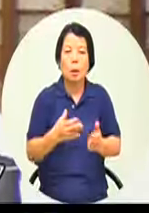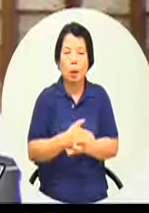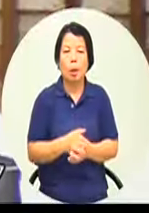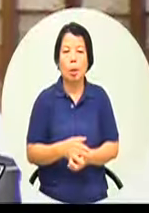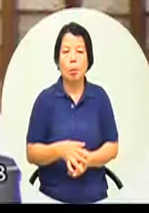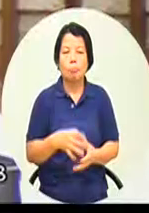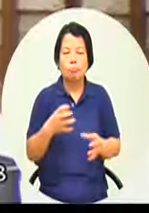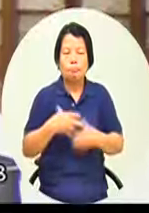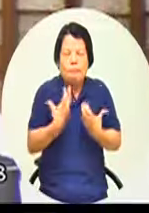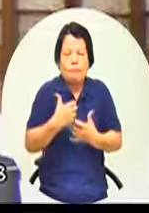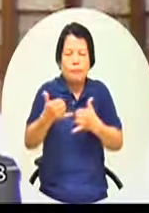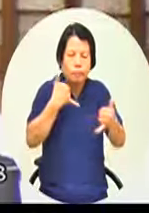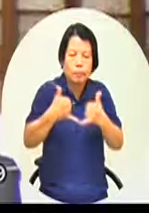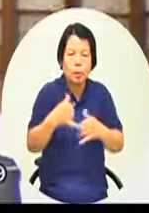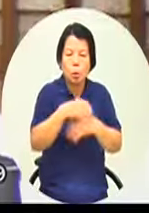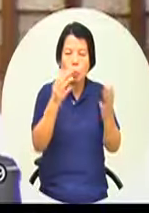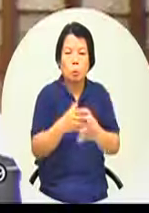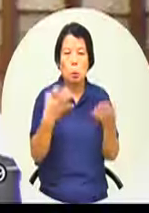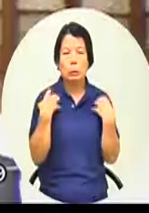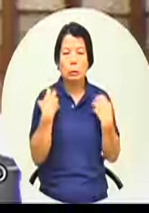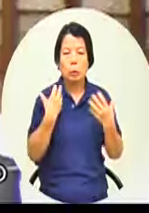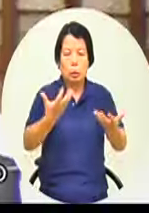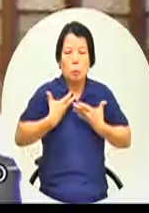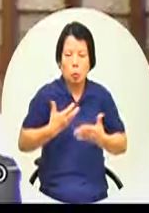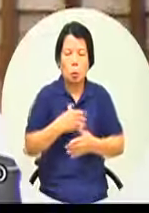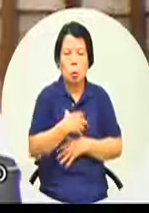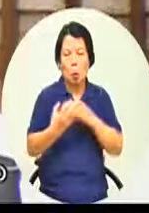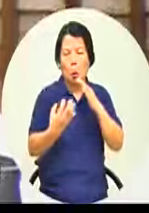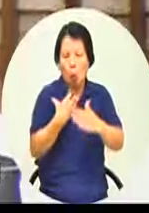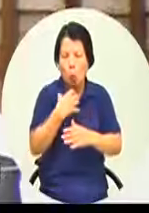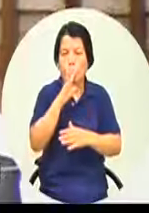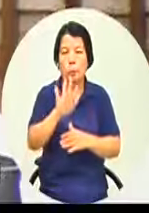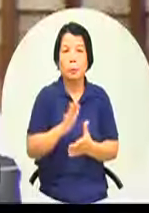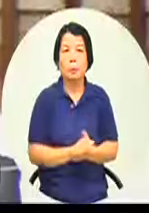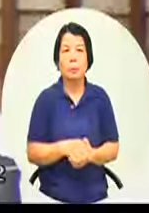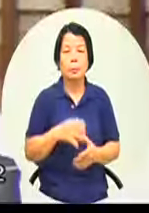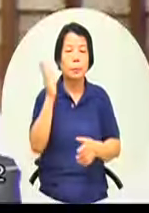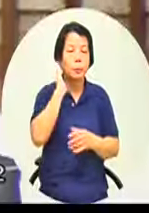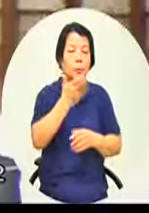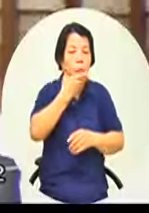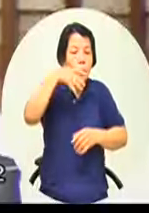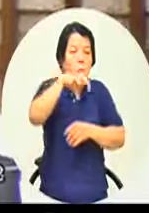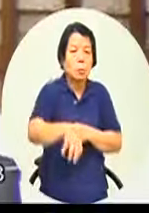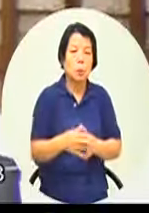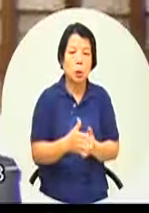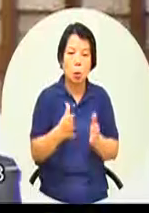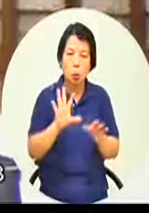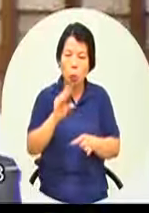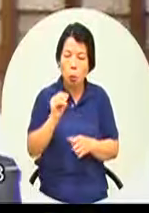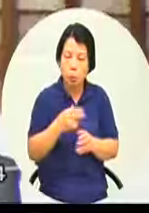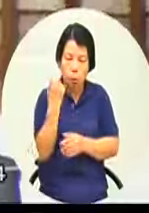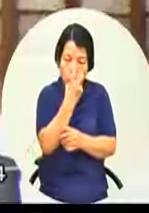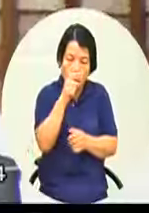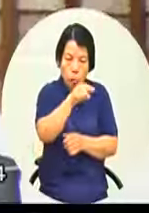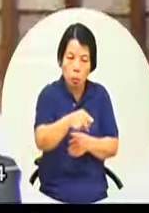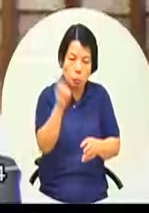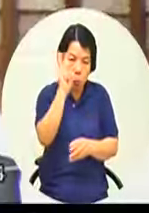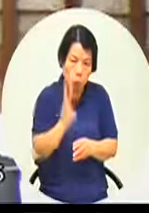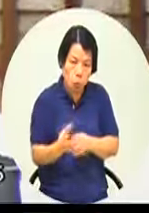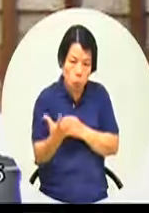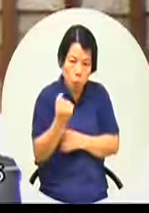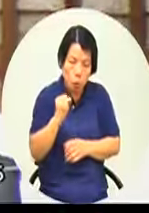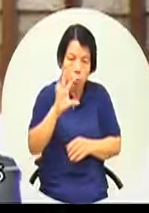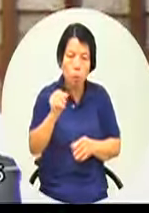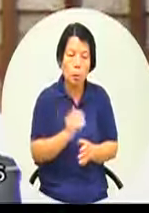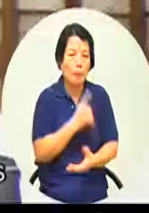大概哦，拢把责任撒好完哈，啊，阮实在真冤枉。水利局，你们有没有去查他们的水权的问题？